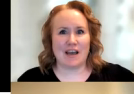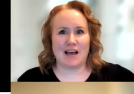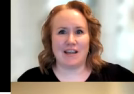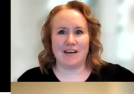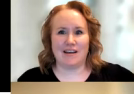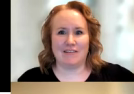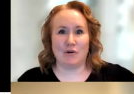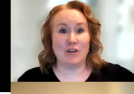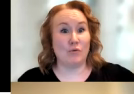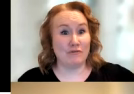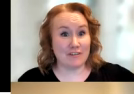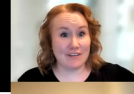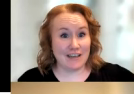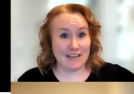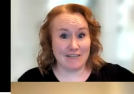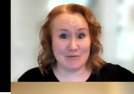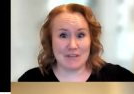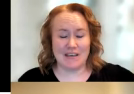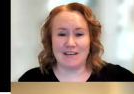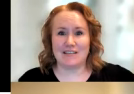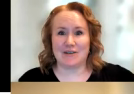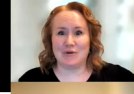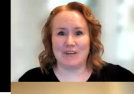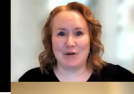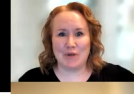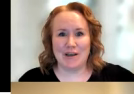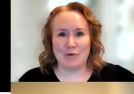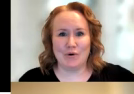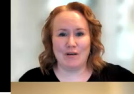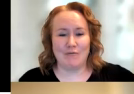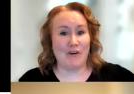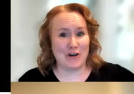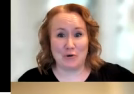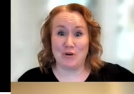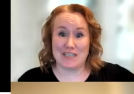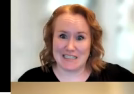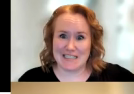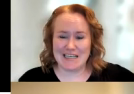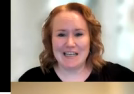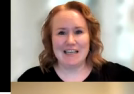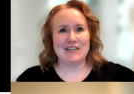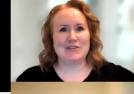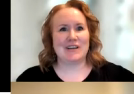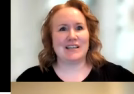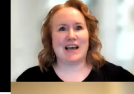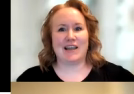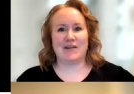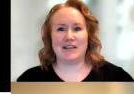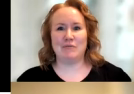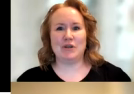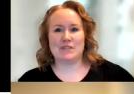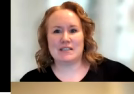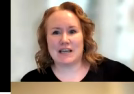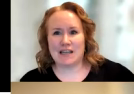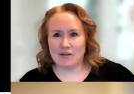informasjon. Det et omfattende direktiv som sier sektorovergripende og varer og tjenester. Så